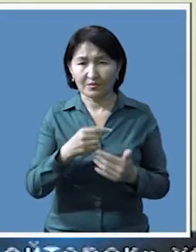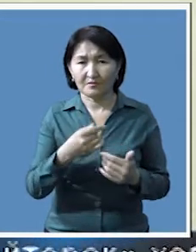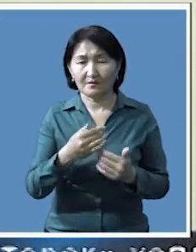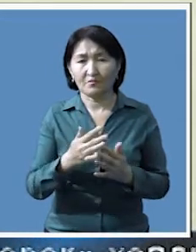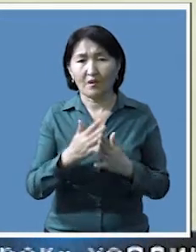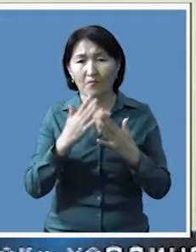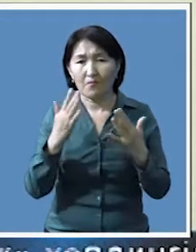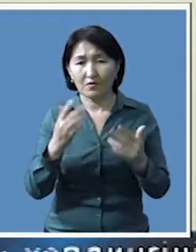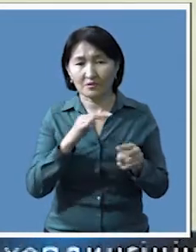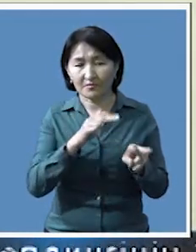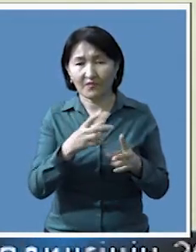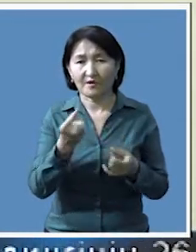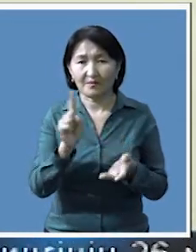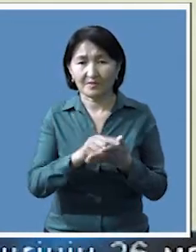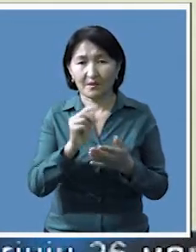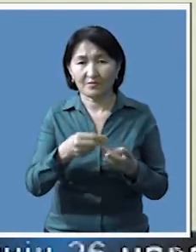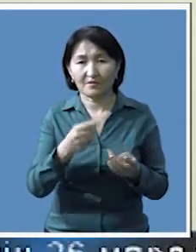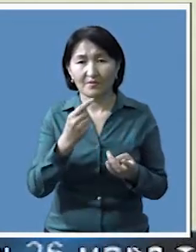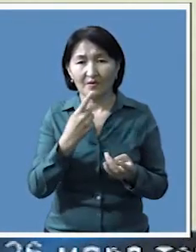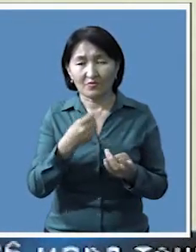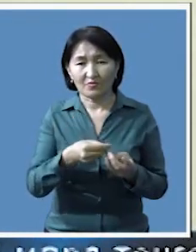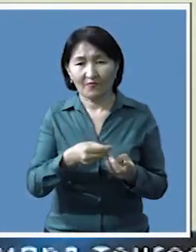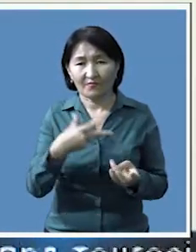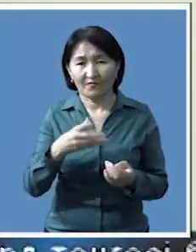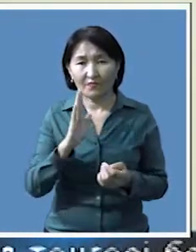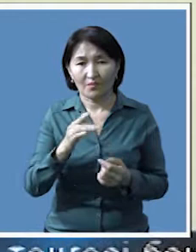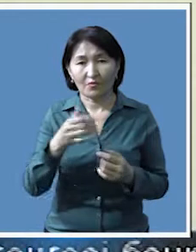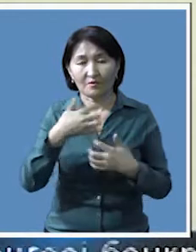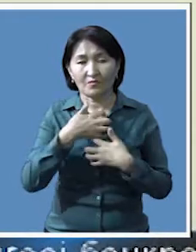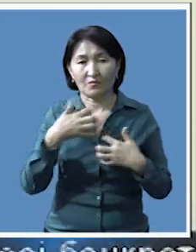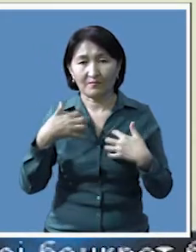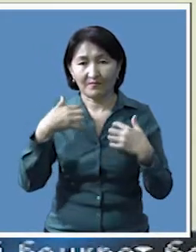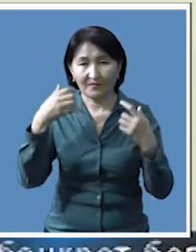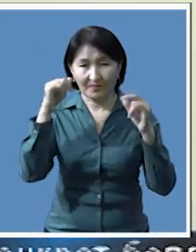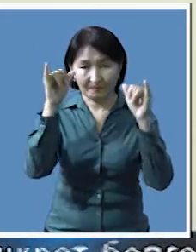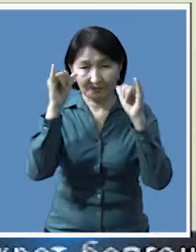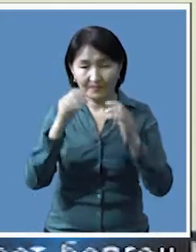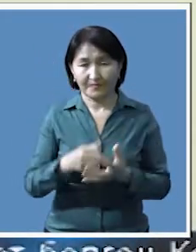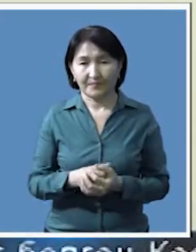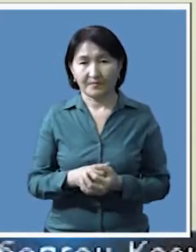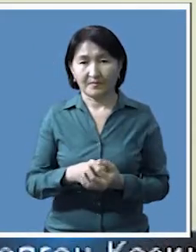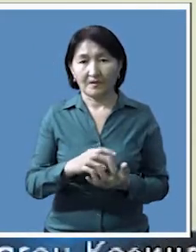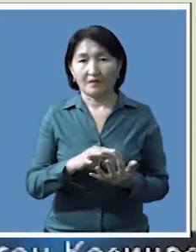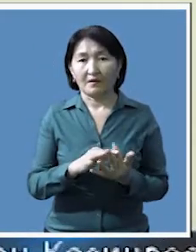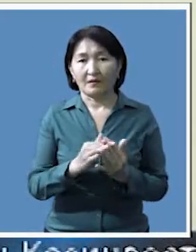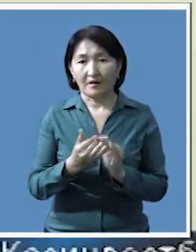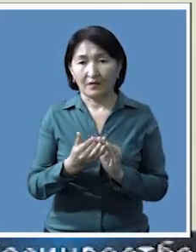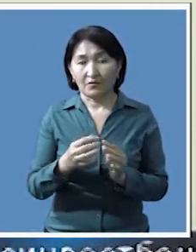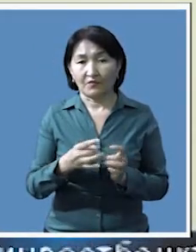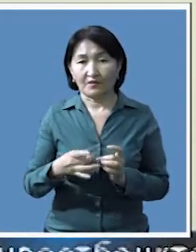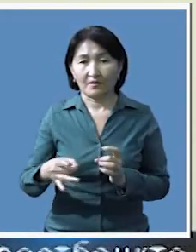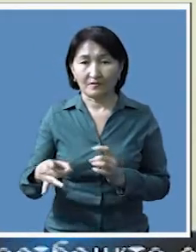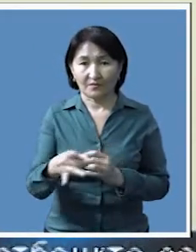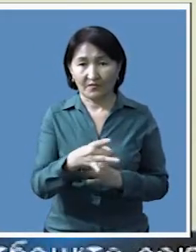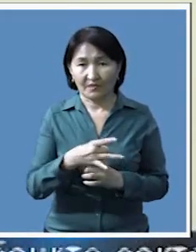рефрижераторлар мен аудандарда уақытша сақтау орындарына жеткізілді. Біз каналды осы уақытта аяқтайтын уақытымыз болған еді,